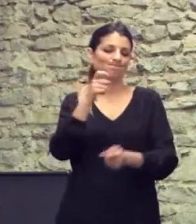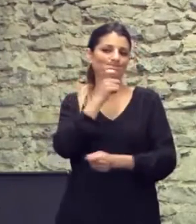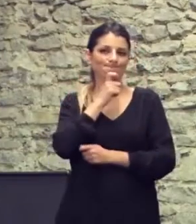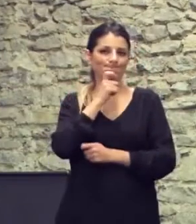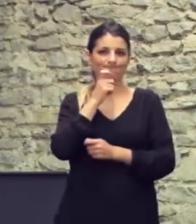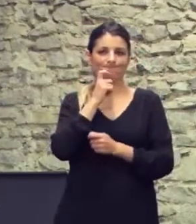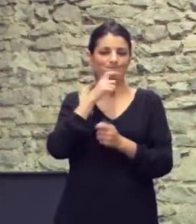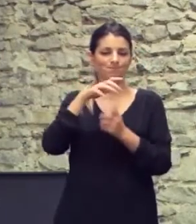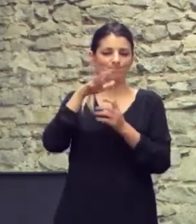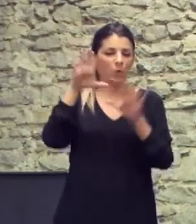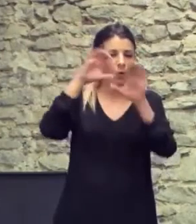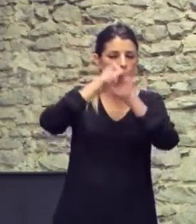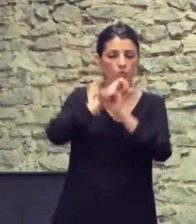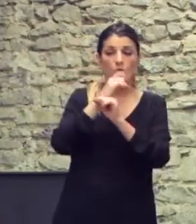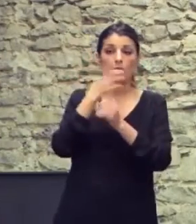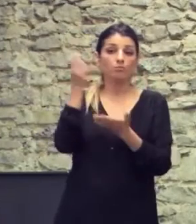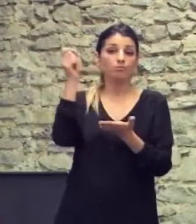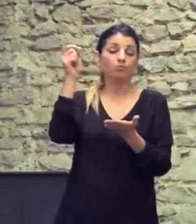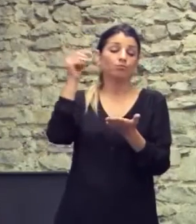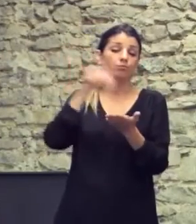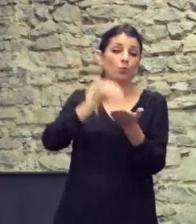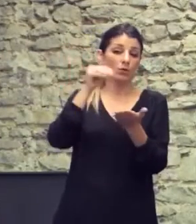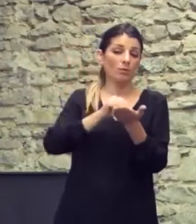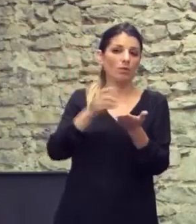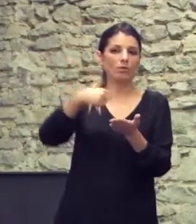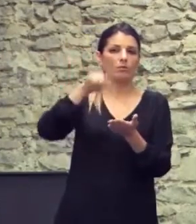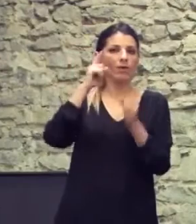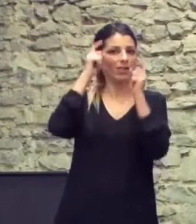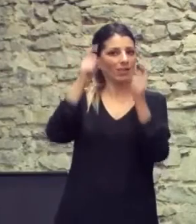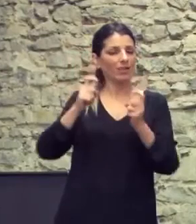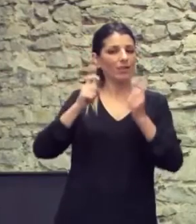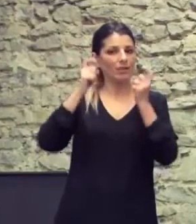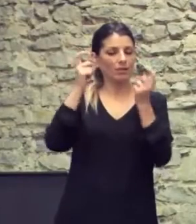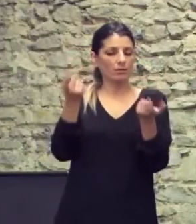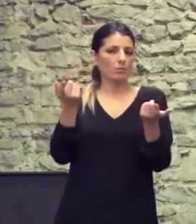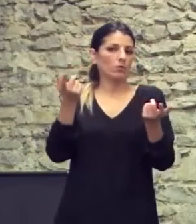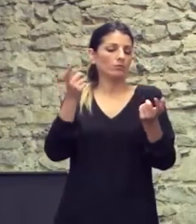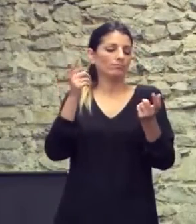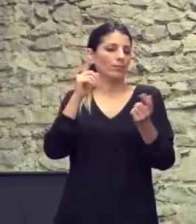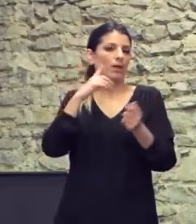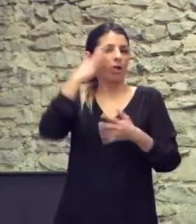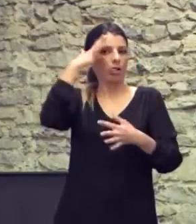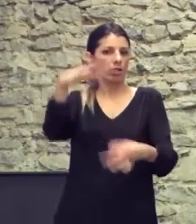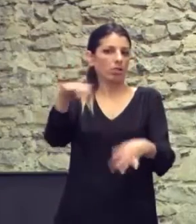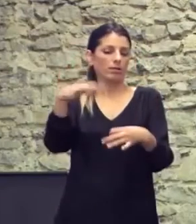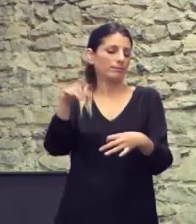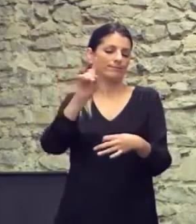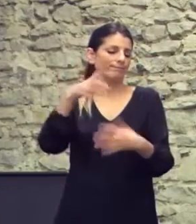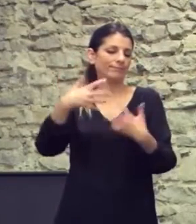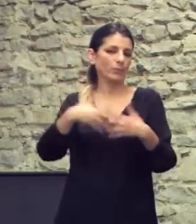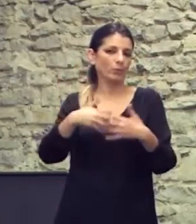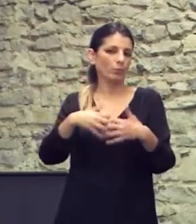beratz, askotan, saiatzen garen kontu horrek ez duela funtzionatzen, ez?